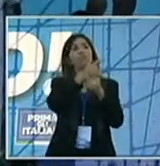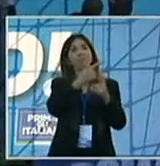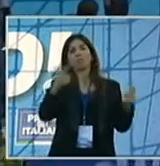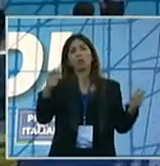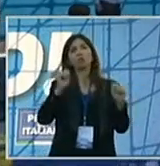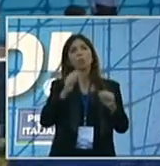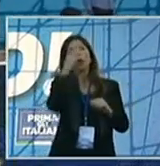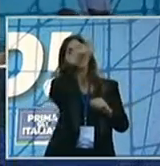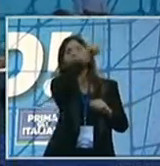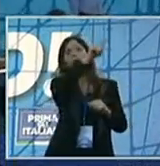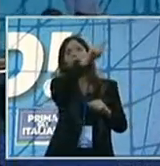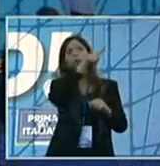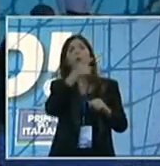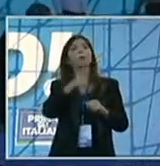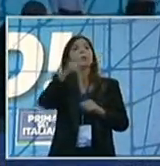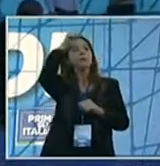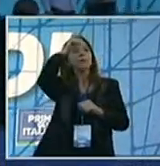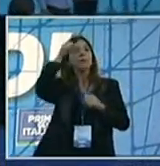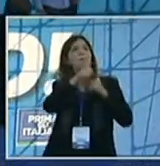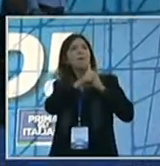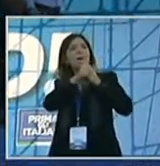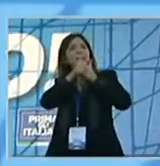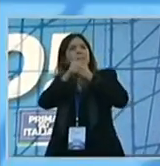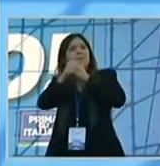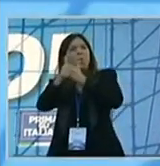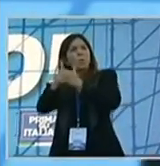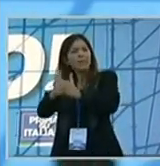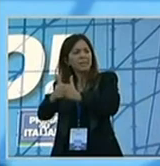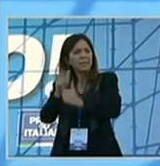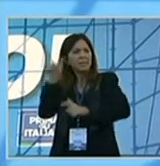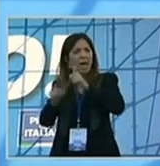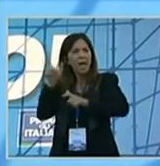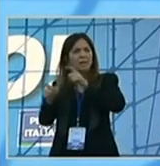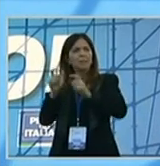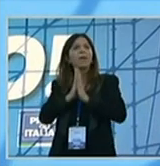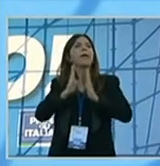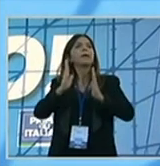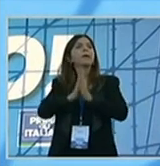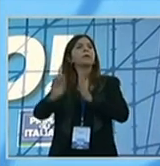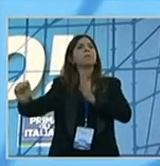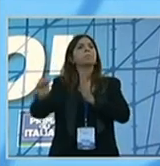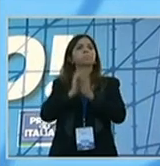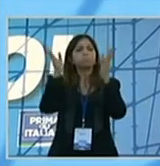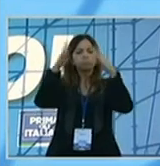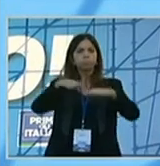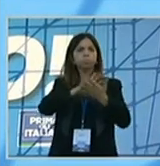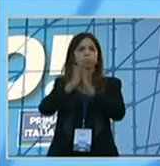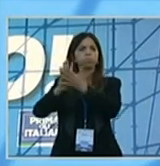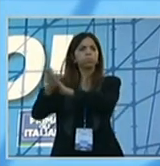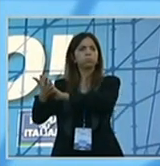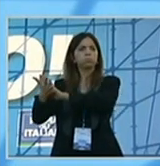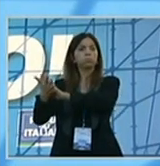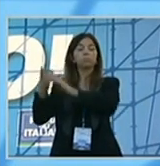perché i cristiani vengono perseguitati e le chiese vengono rase al suolo. Ma qui